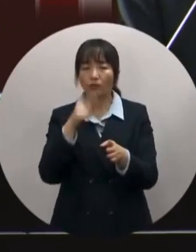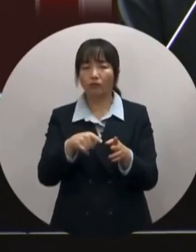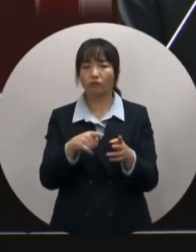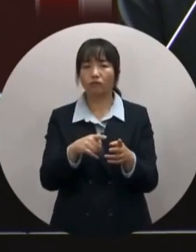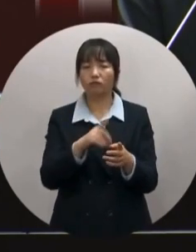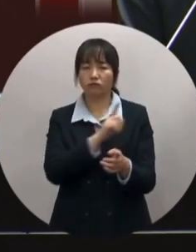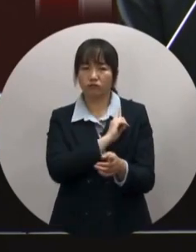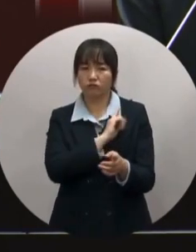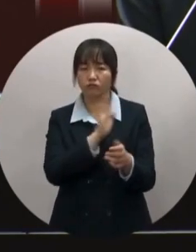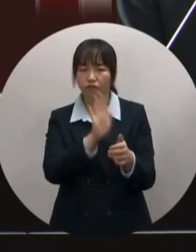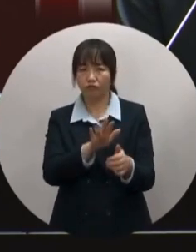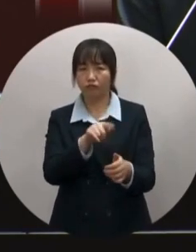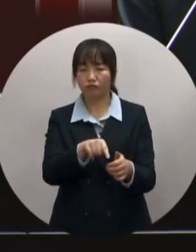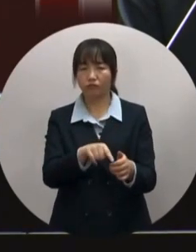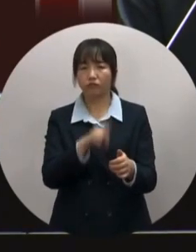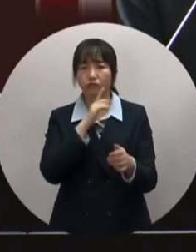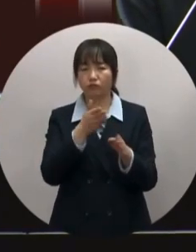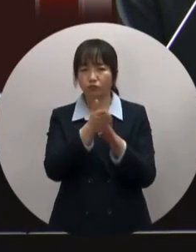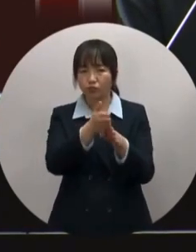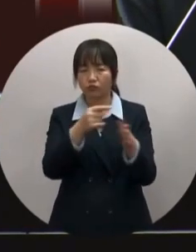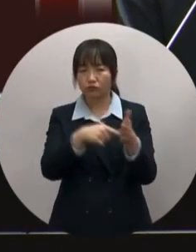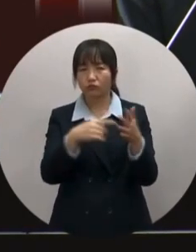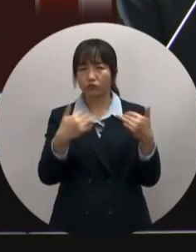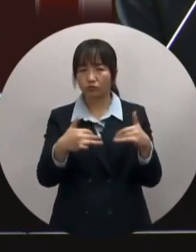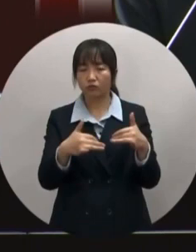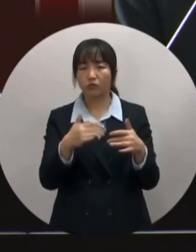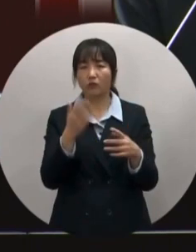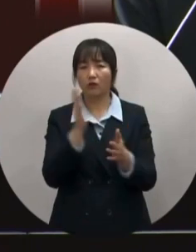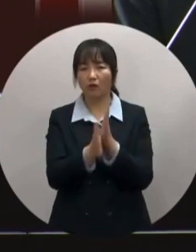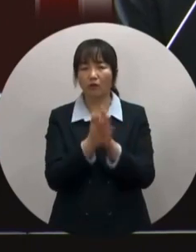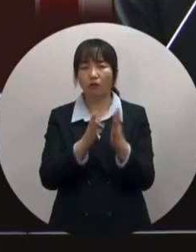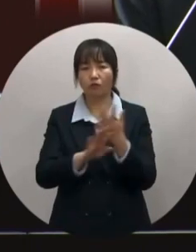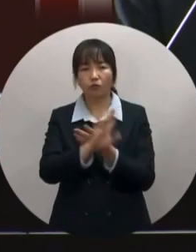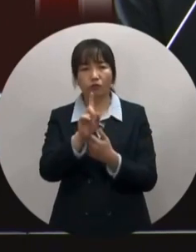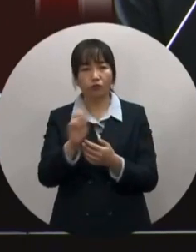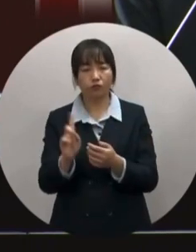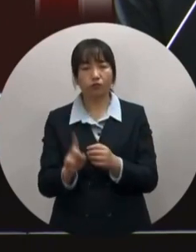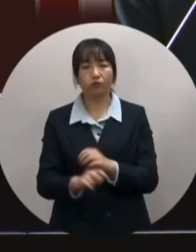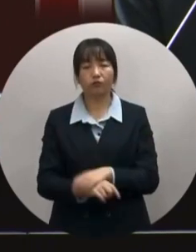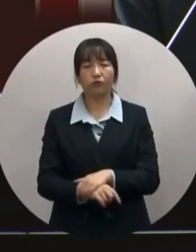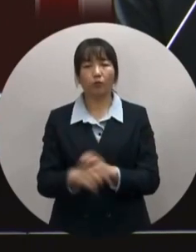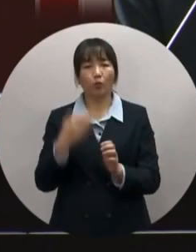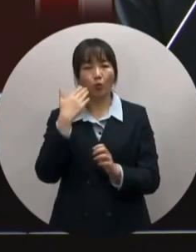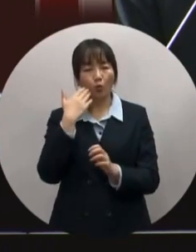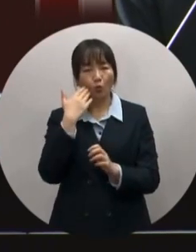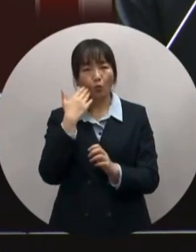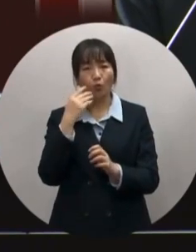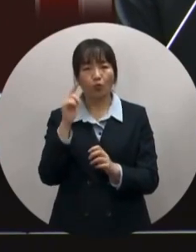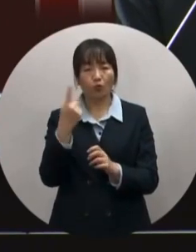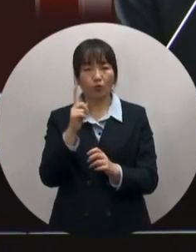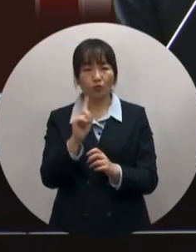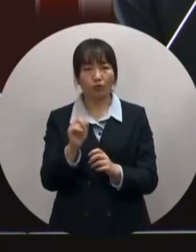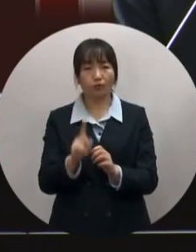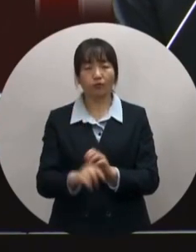是他車體的打造的問題或者是有關於就是